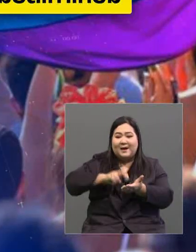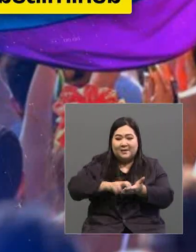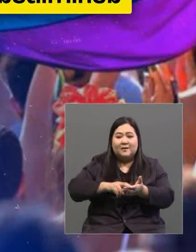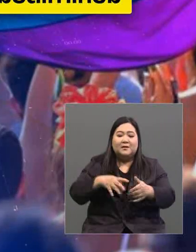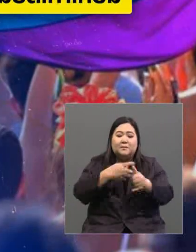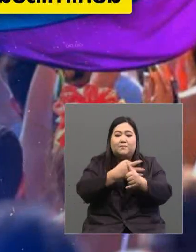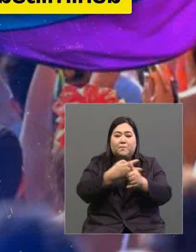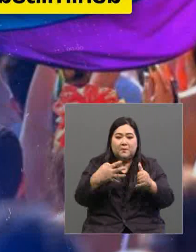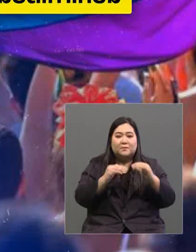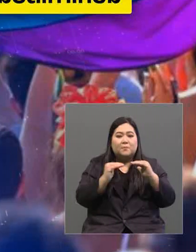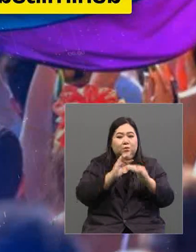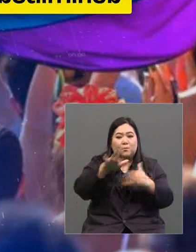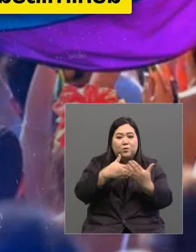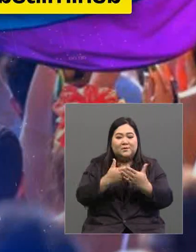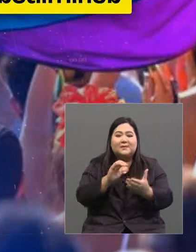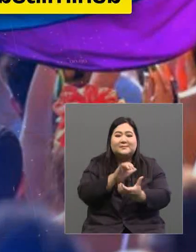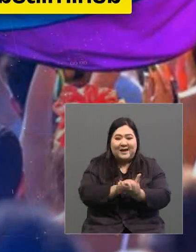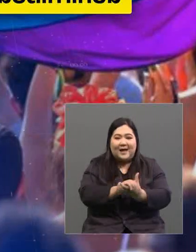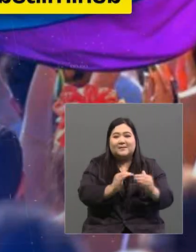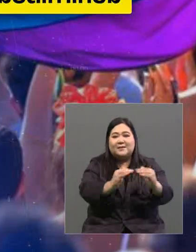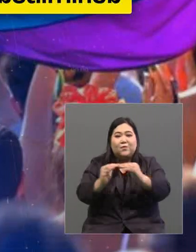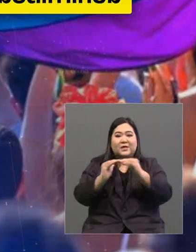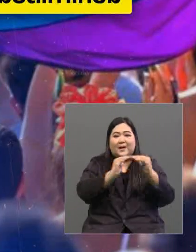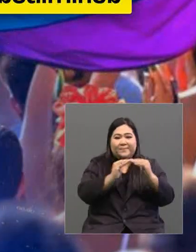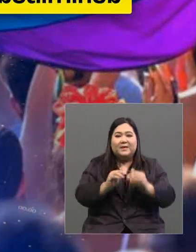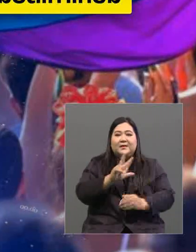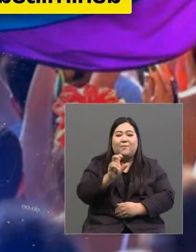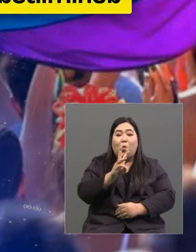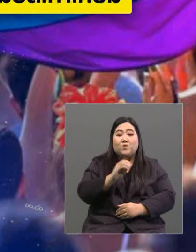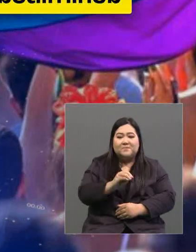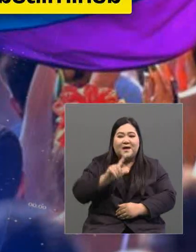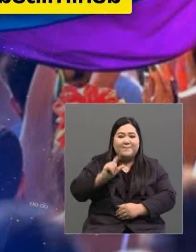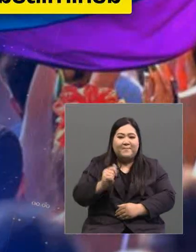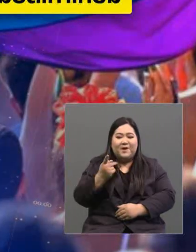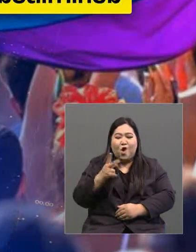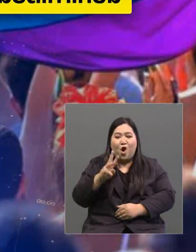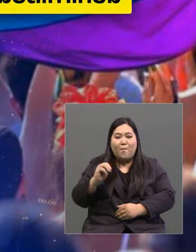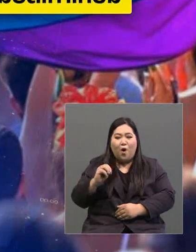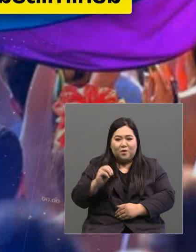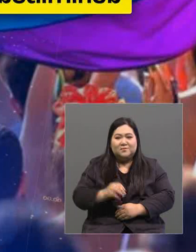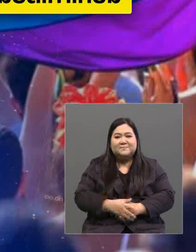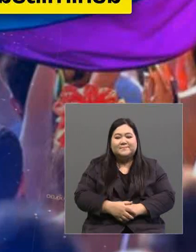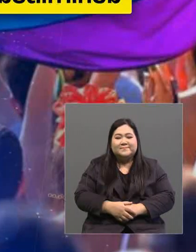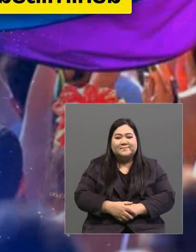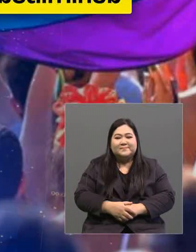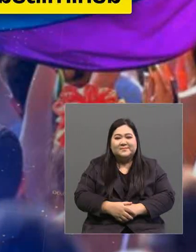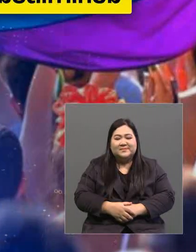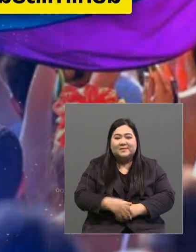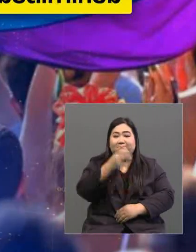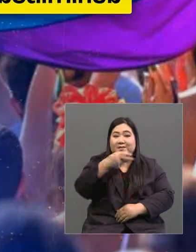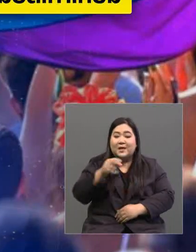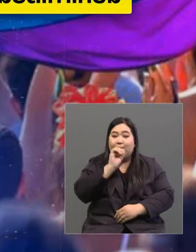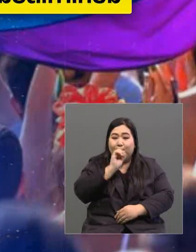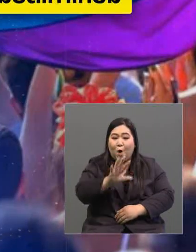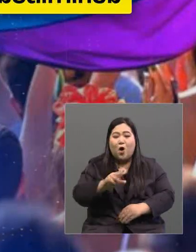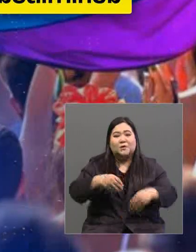เทียม 369เสียงต่อ 10เสียงโดยใช้ร่างของครมเป็นหลักนายกบอกอย่างนี้ครับว่าขอแสดงความยิน